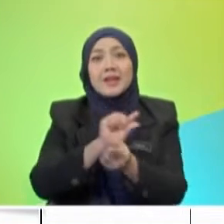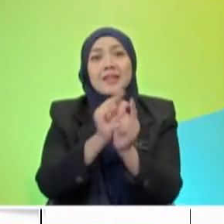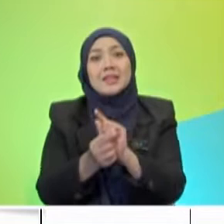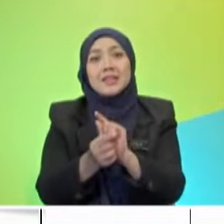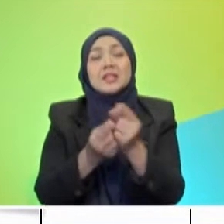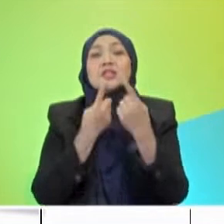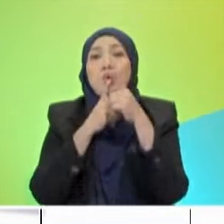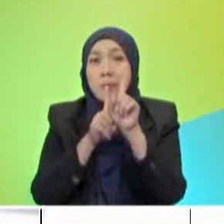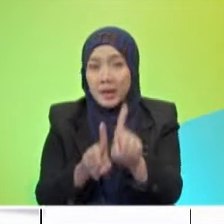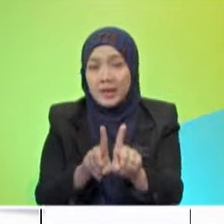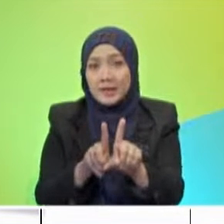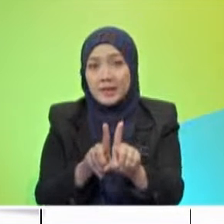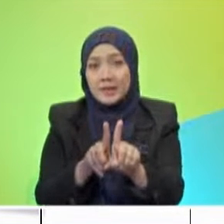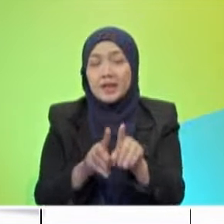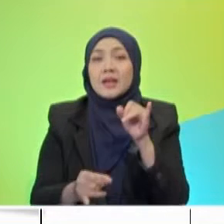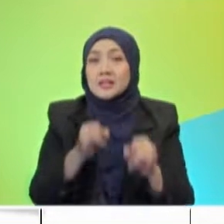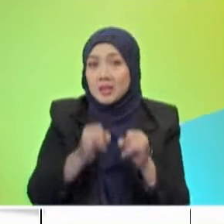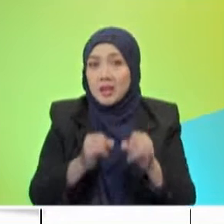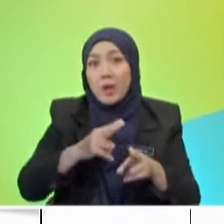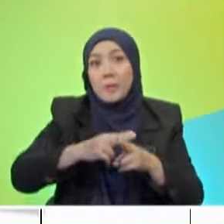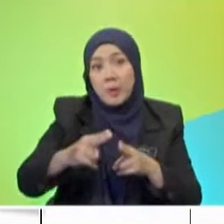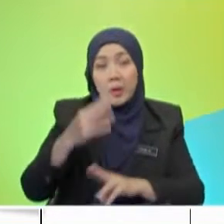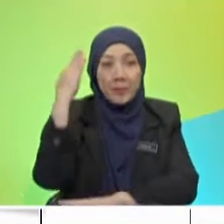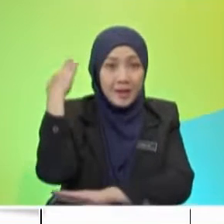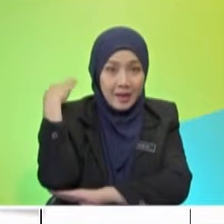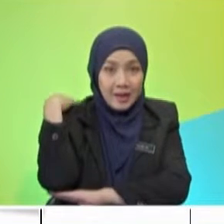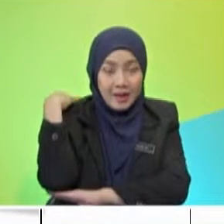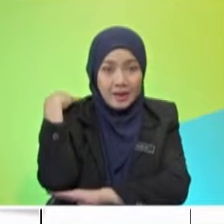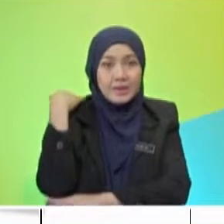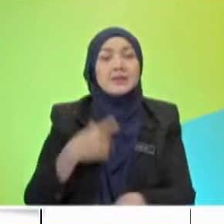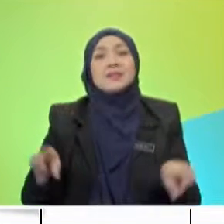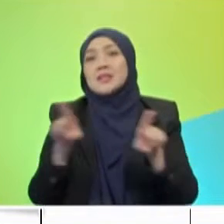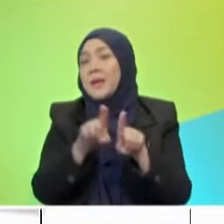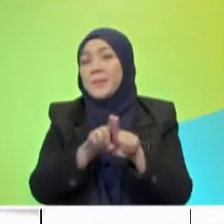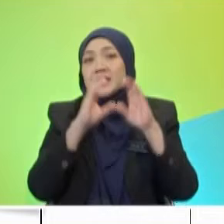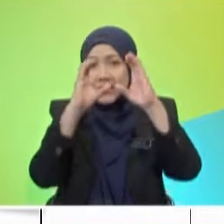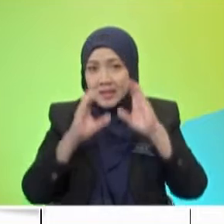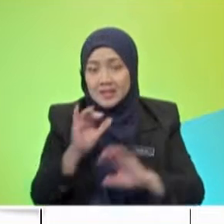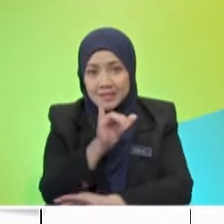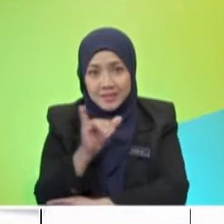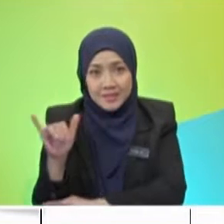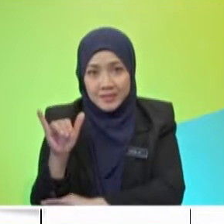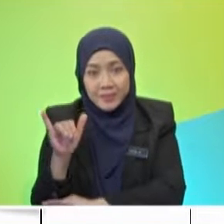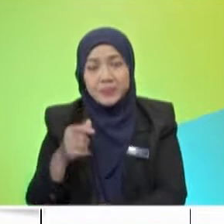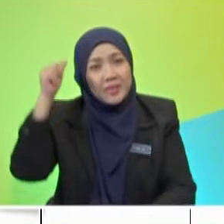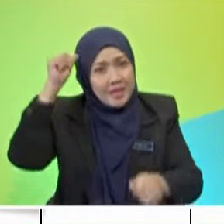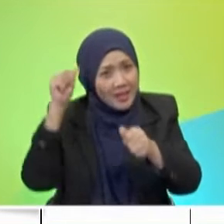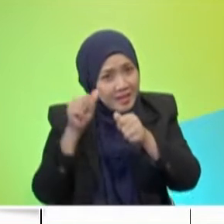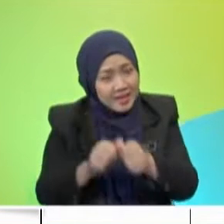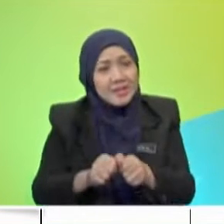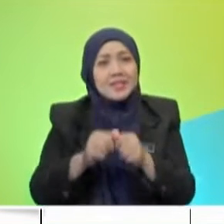gantikan jawapan. Jika potong belakang, sama caranya. ingat